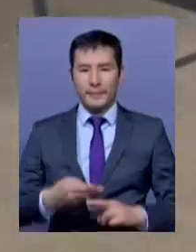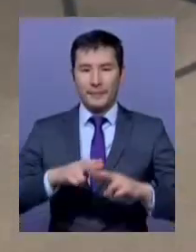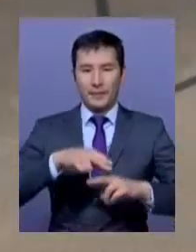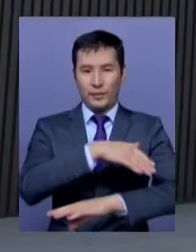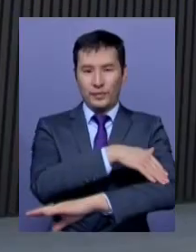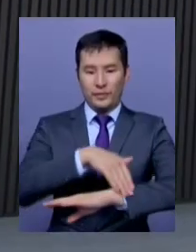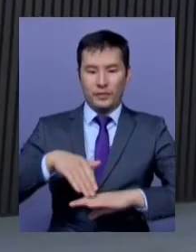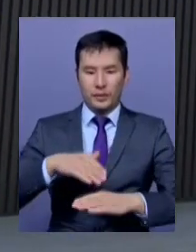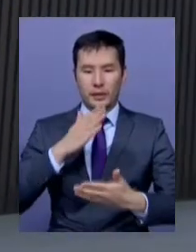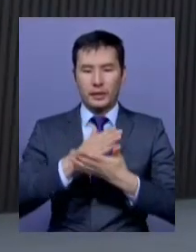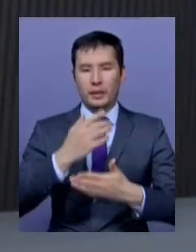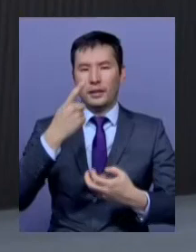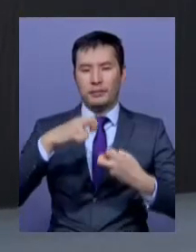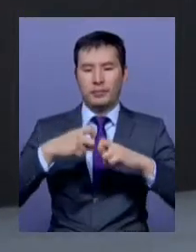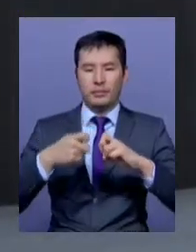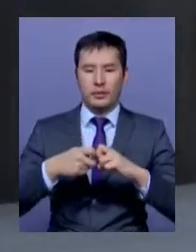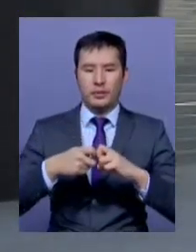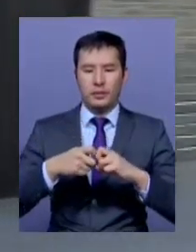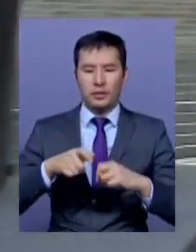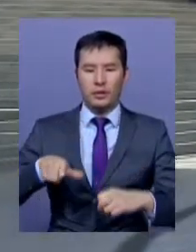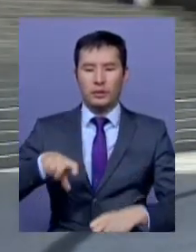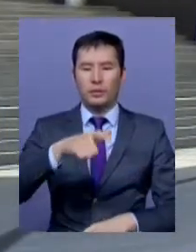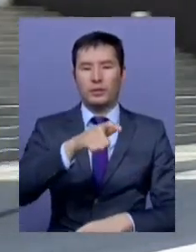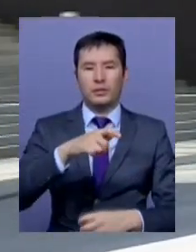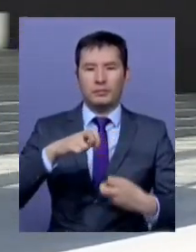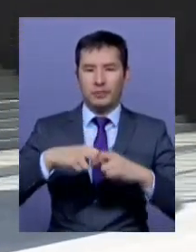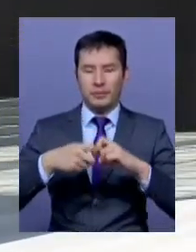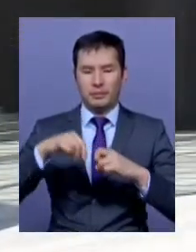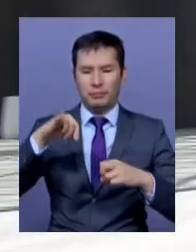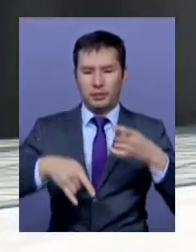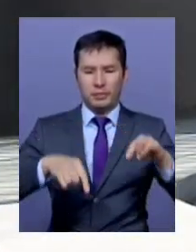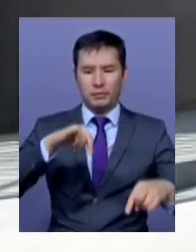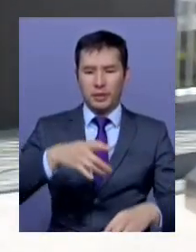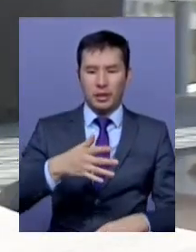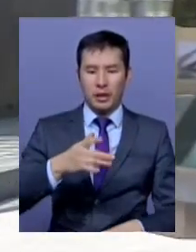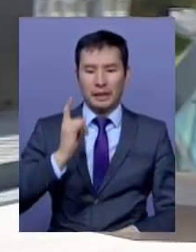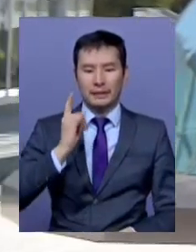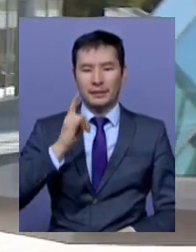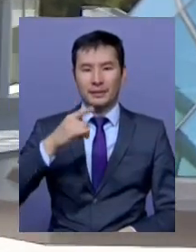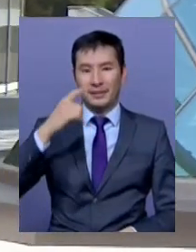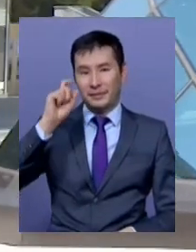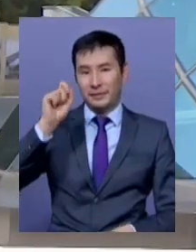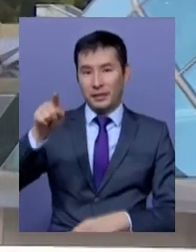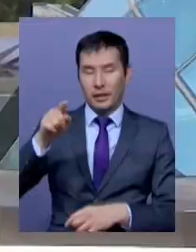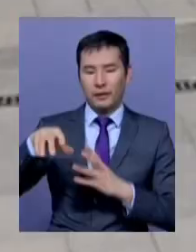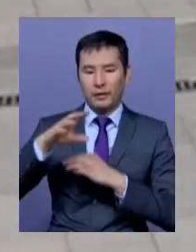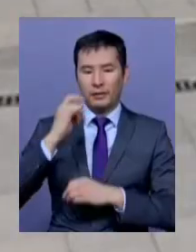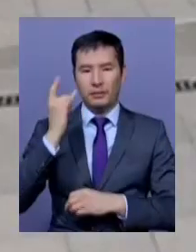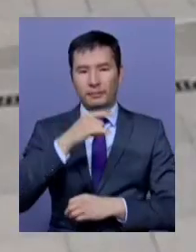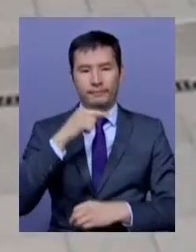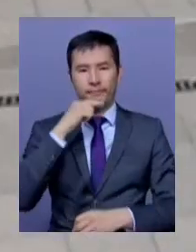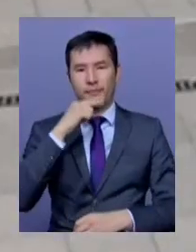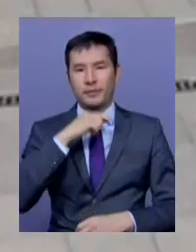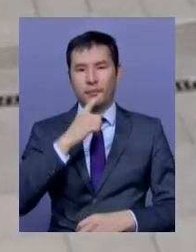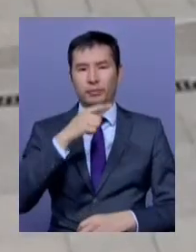сауда ойын-сауық кешенінің жерүсті алаңы қолданысқа берілді. Кешен еліміздегі жалғыз жерасты сауда ойын-сауық орны саналады. Мы